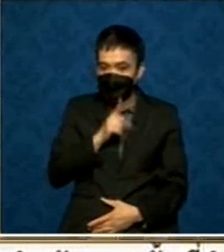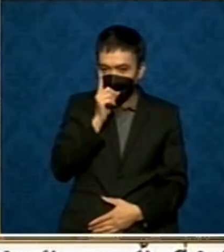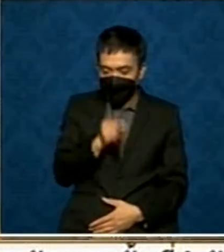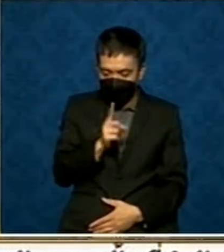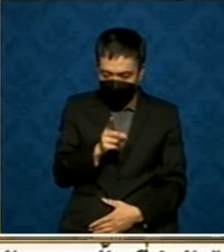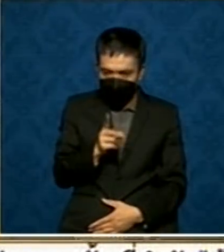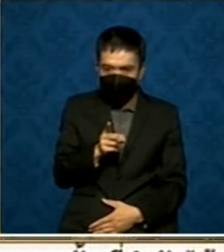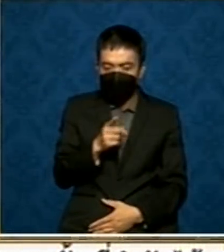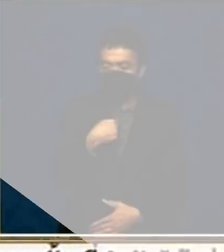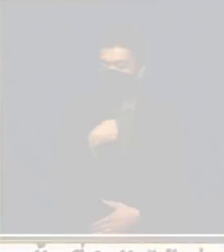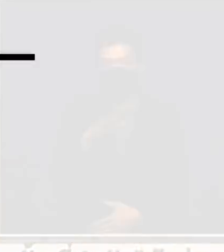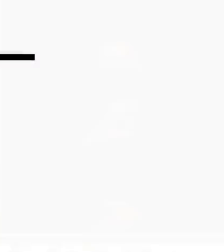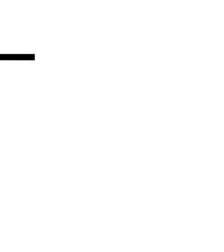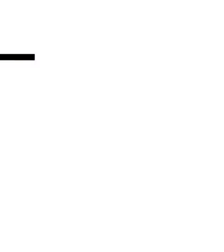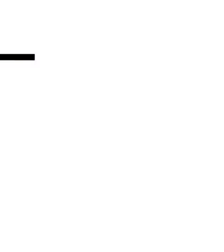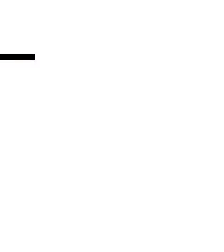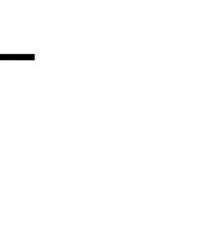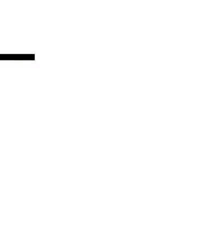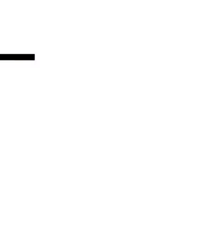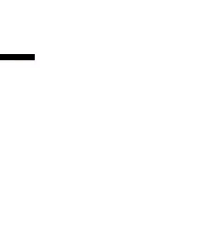แล้วเห็นว่าเป็ Fake News ดวยซมปะ